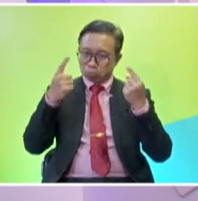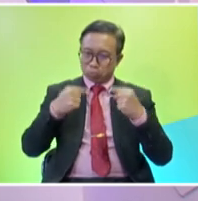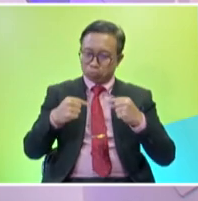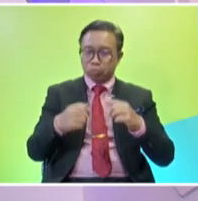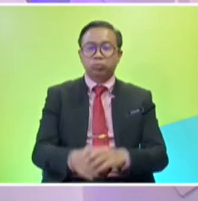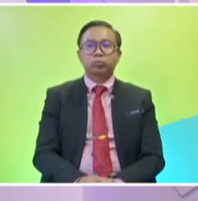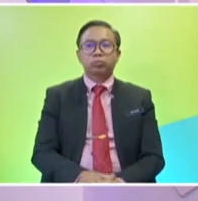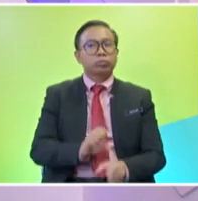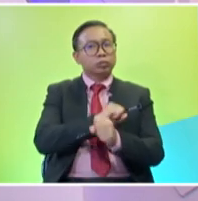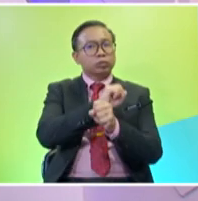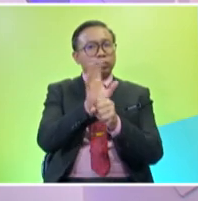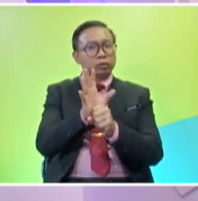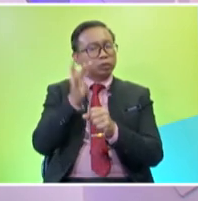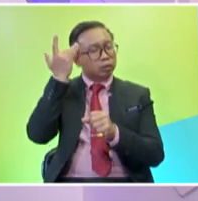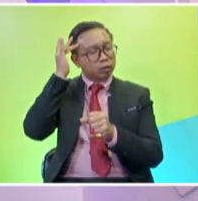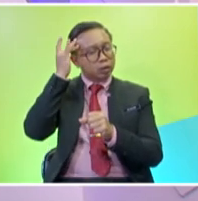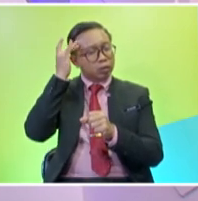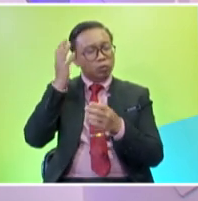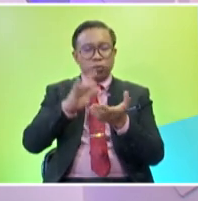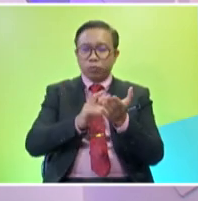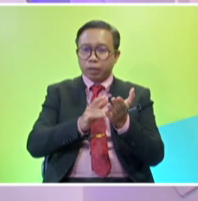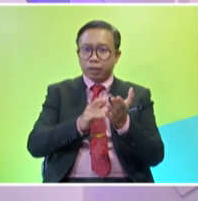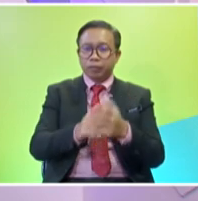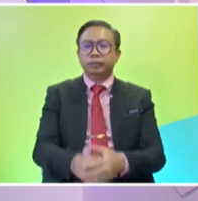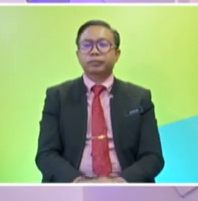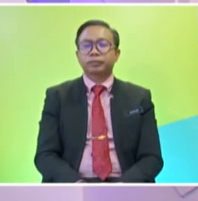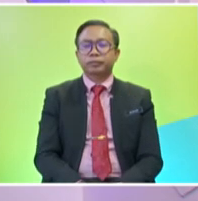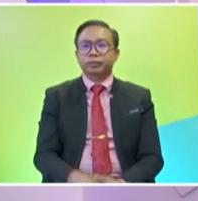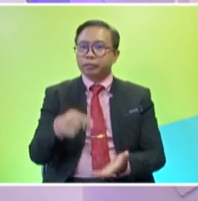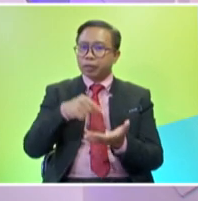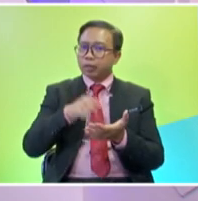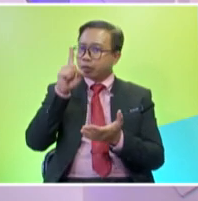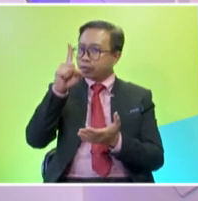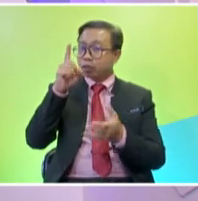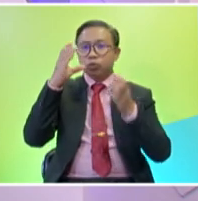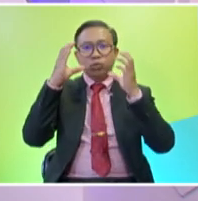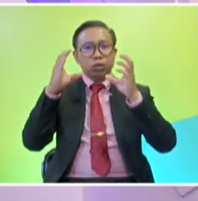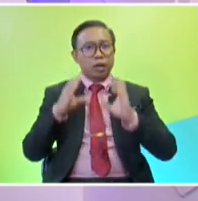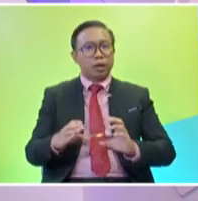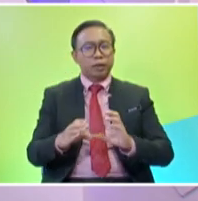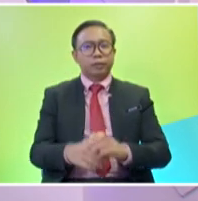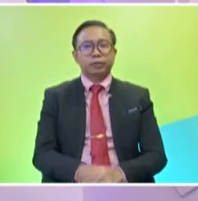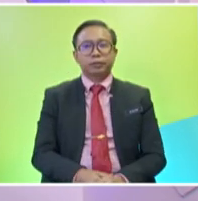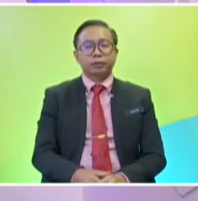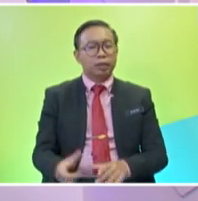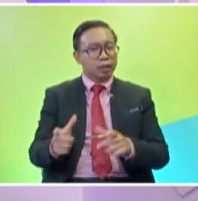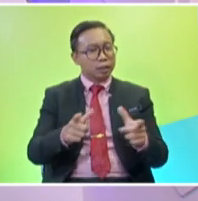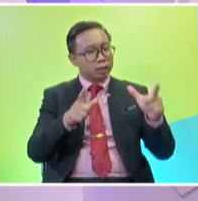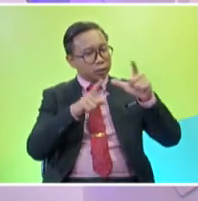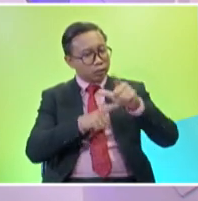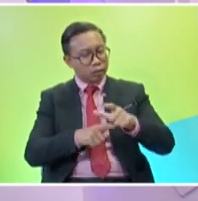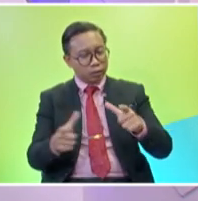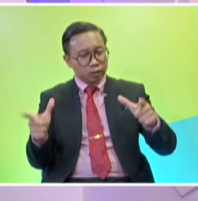sebut tadi copy 19 kita tak tahu penawarannya jadi ini salah satu cara Oke kita lindungi hutan kita